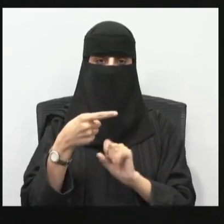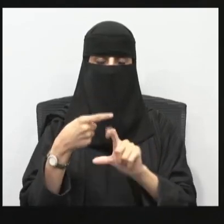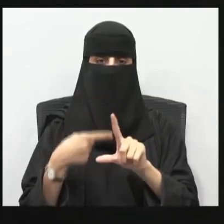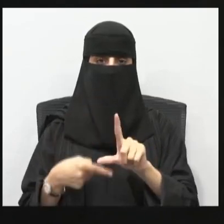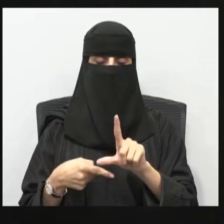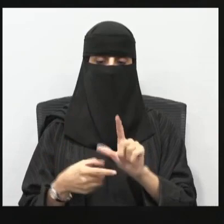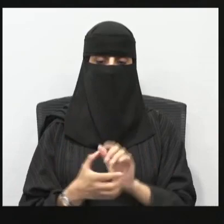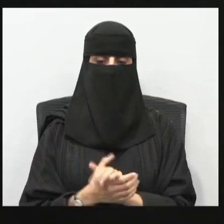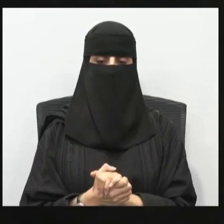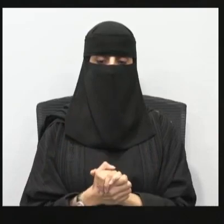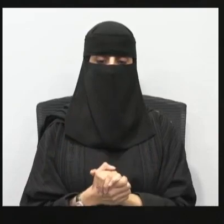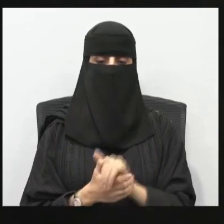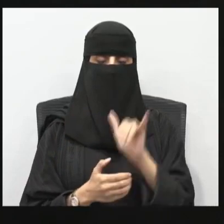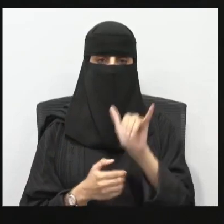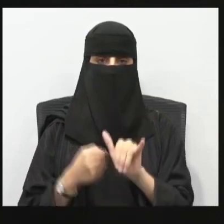والعمل